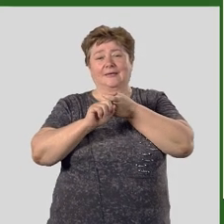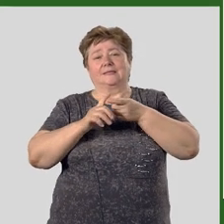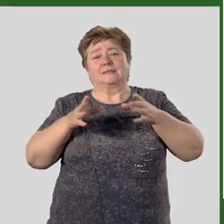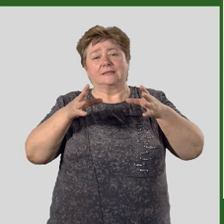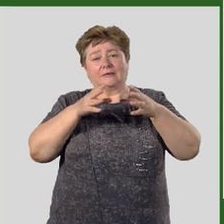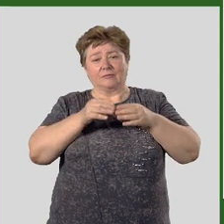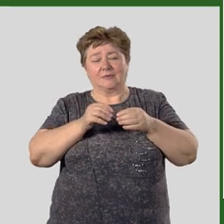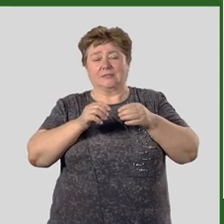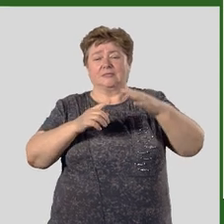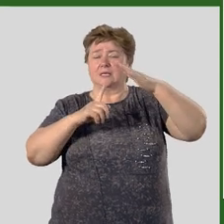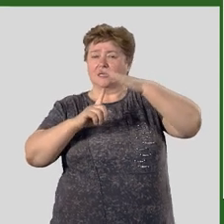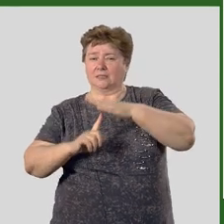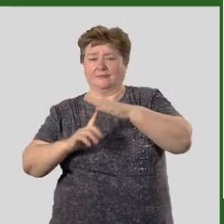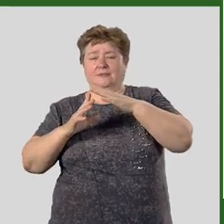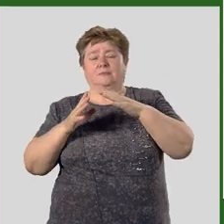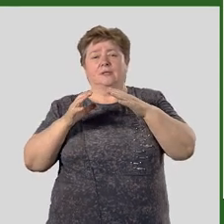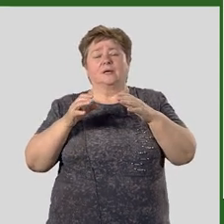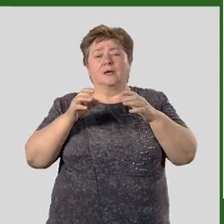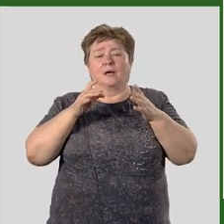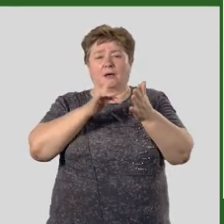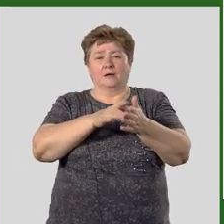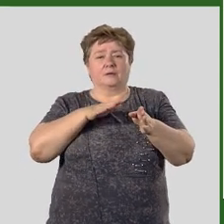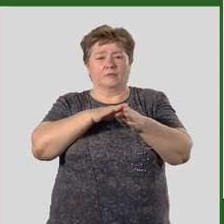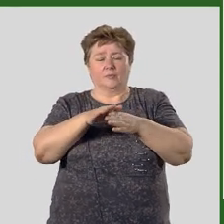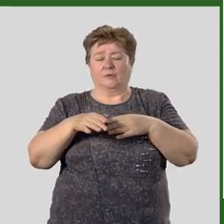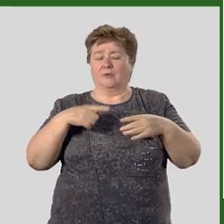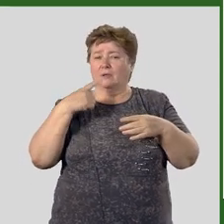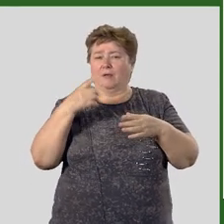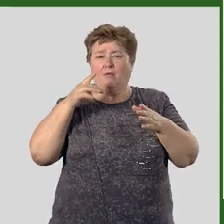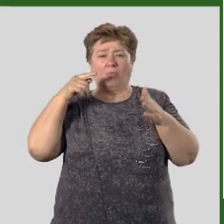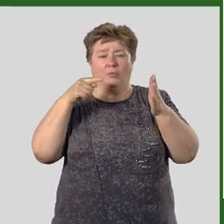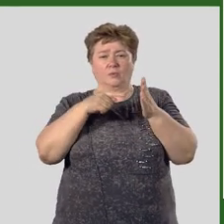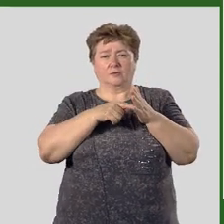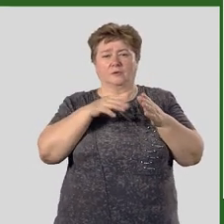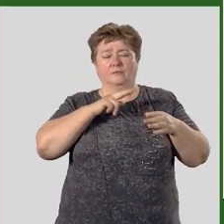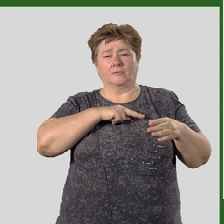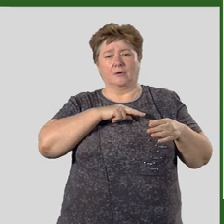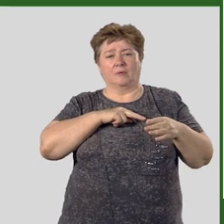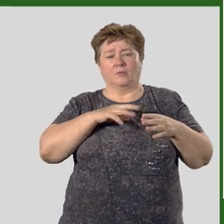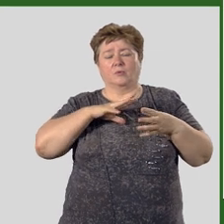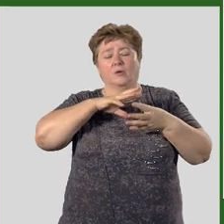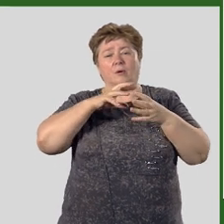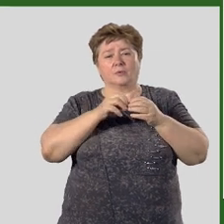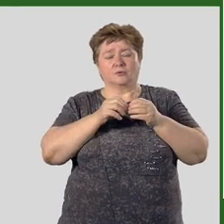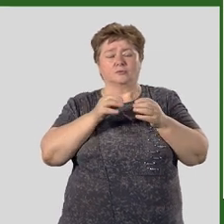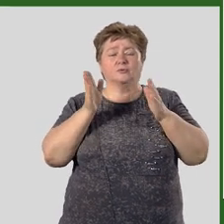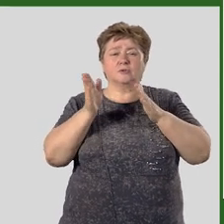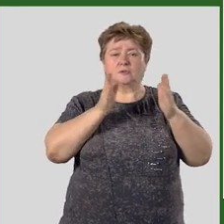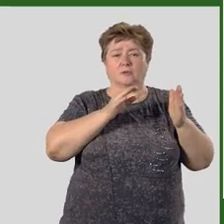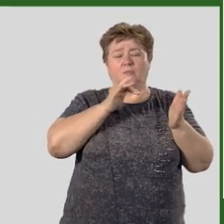Взаимосвязанные и зависимые друг от друга города, выполняя одноцелевые функции, образуют систему